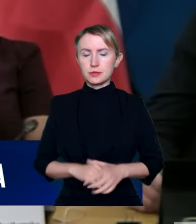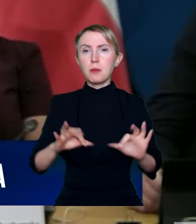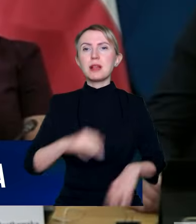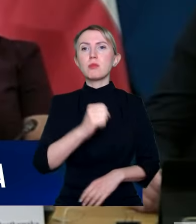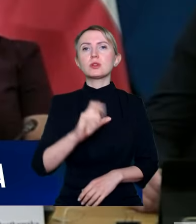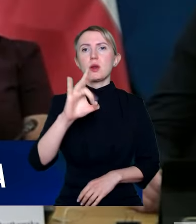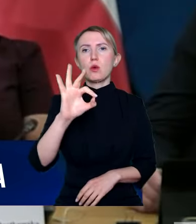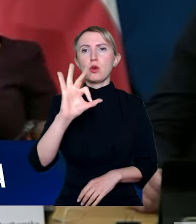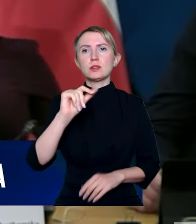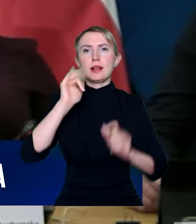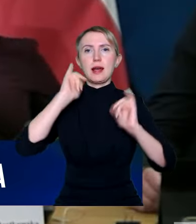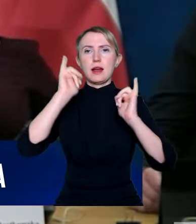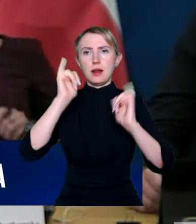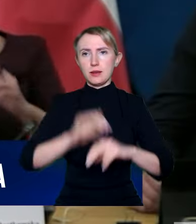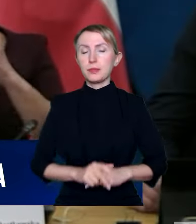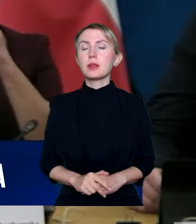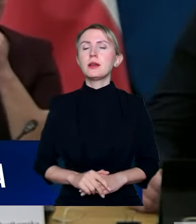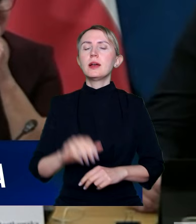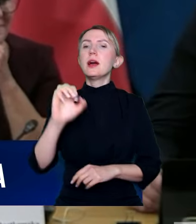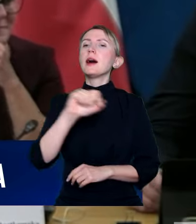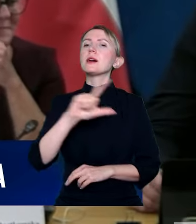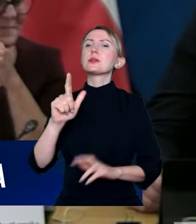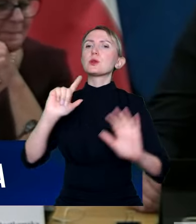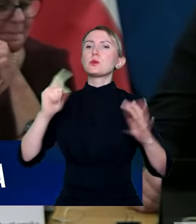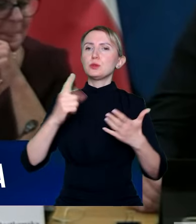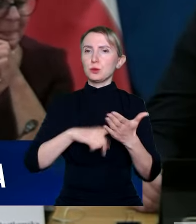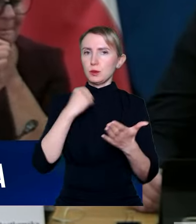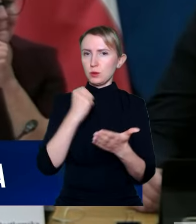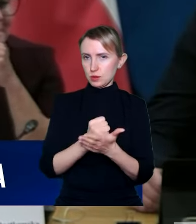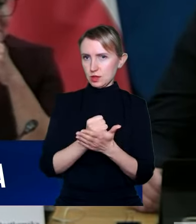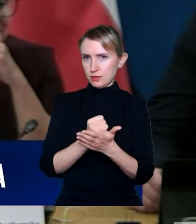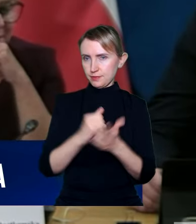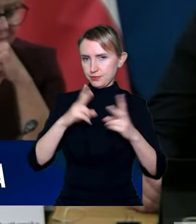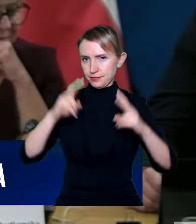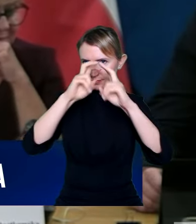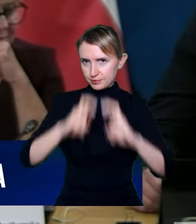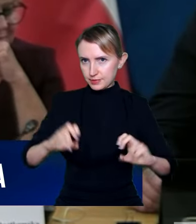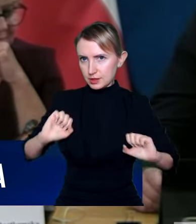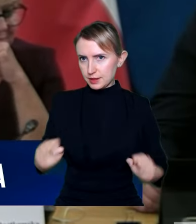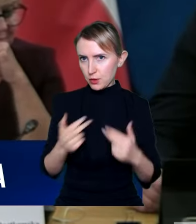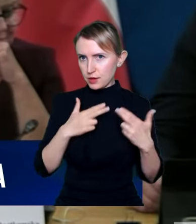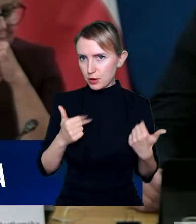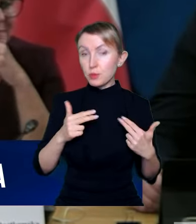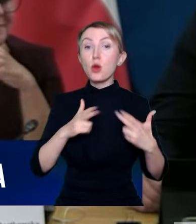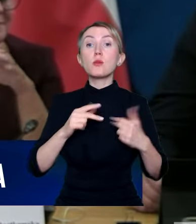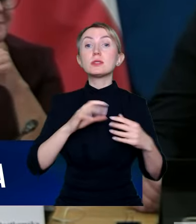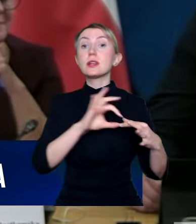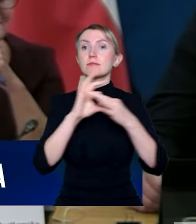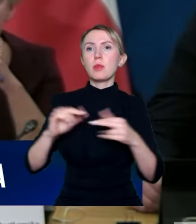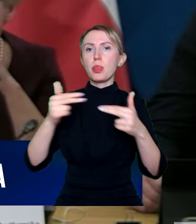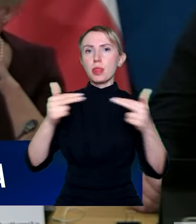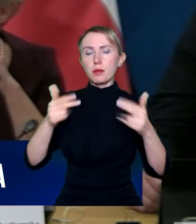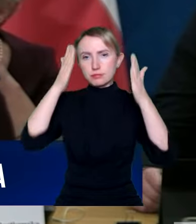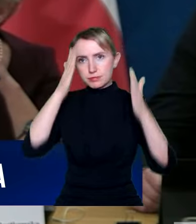się tak Tak. Artykuł 7 ustawy. Zakres przedmiotowy działania komisji. Komisja jest związana z zakresem przedmiotowym